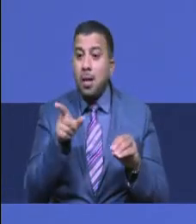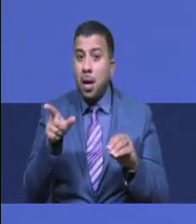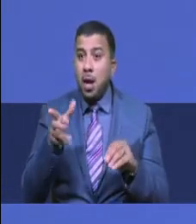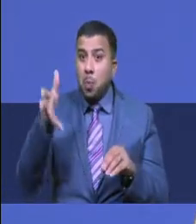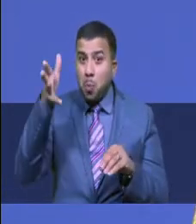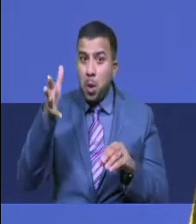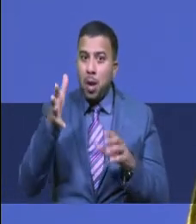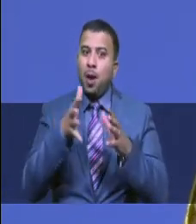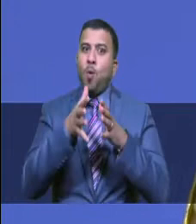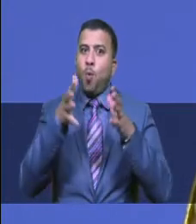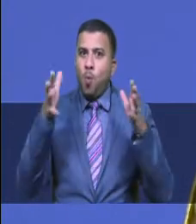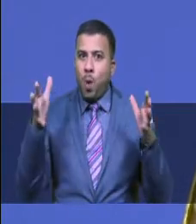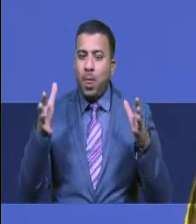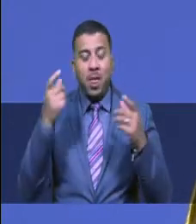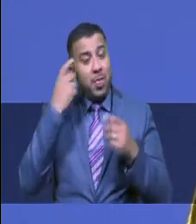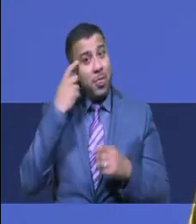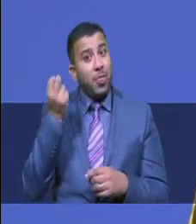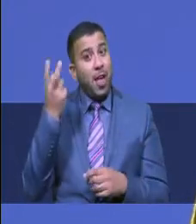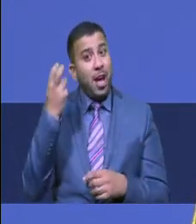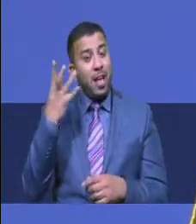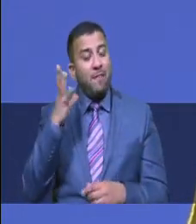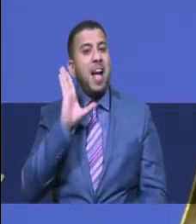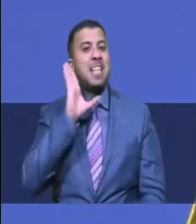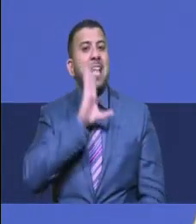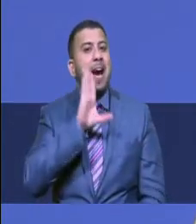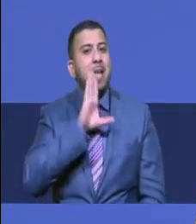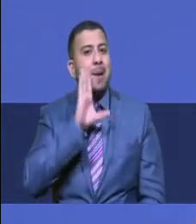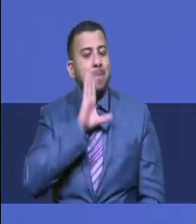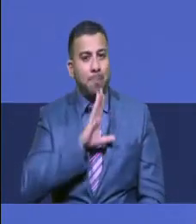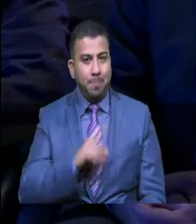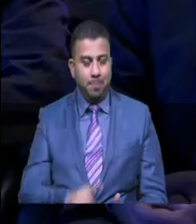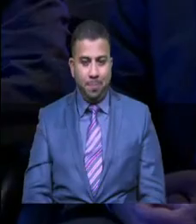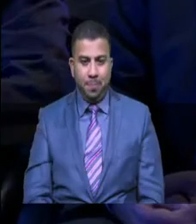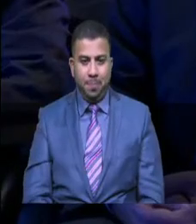أكبر: التثقيف، التعليم،